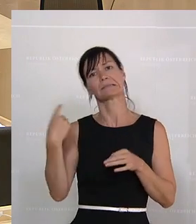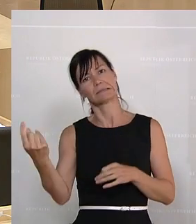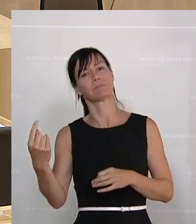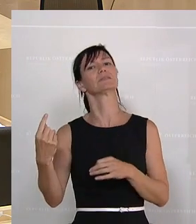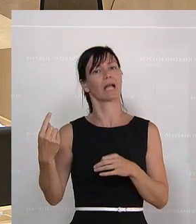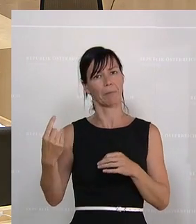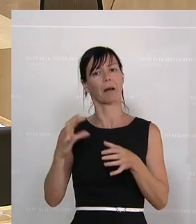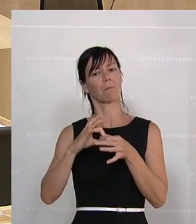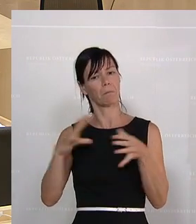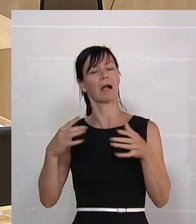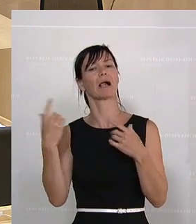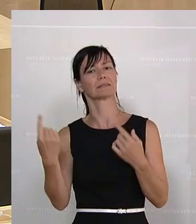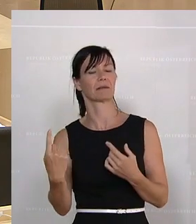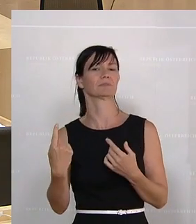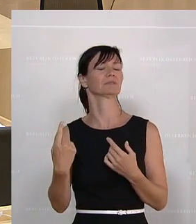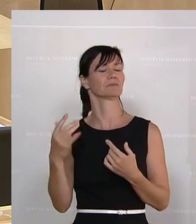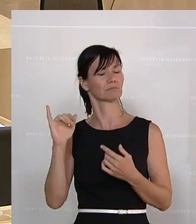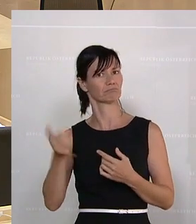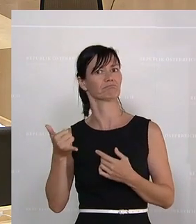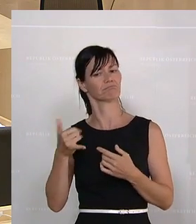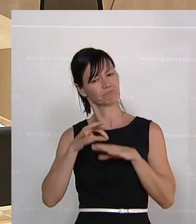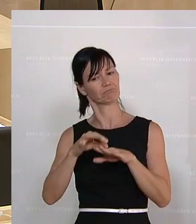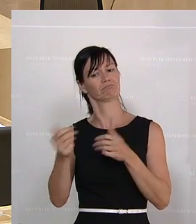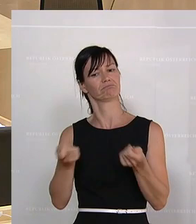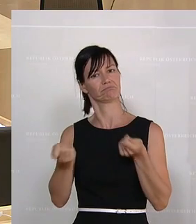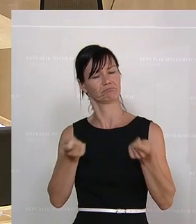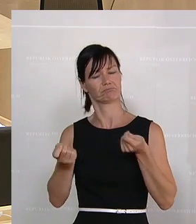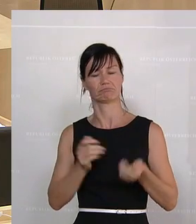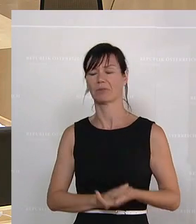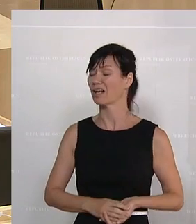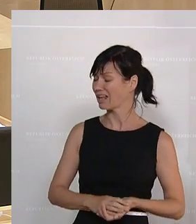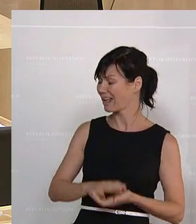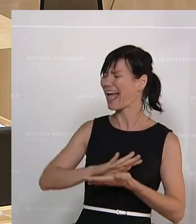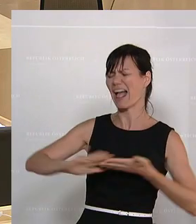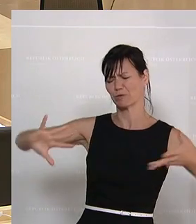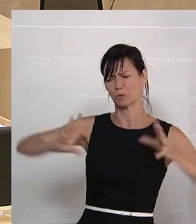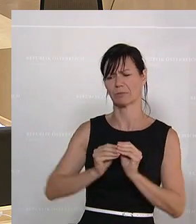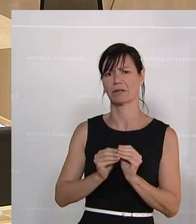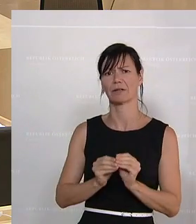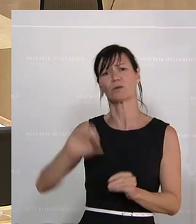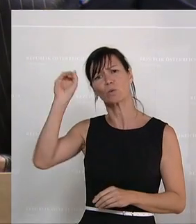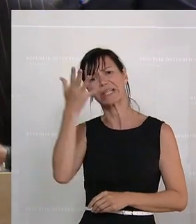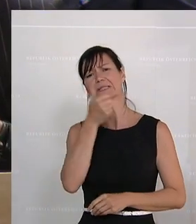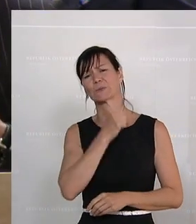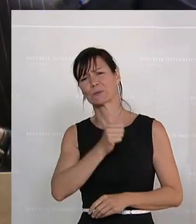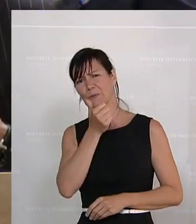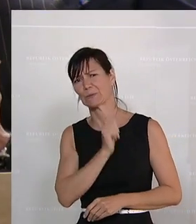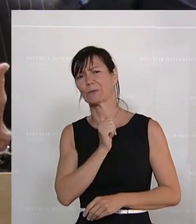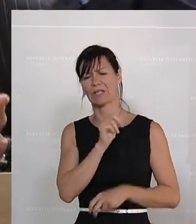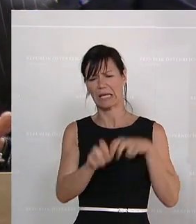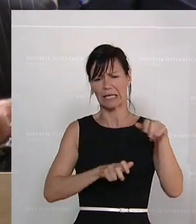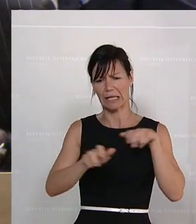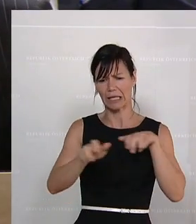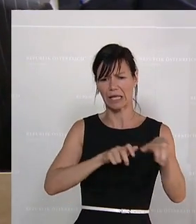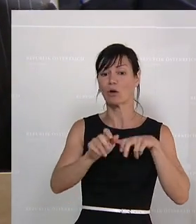seine damen und herren vereinfacht gesagt wir haben eine gut durchs grüne regierung die tief in den steuertopf